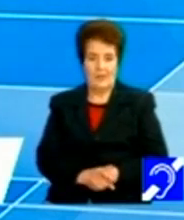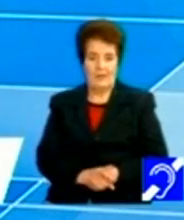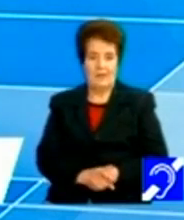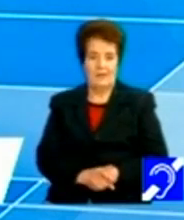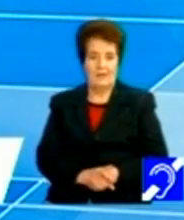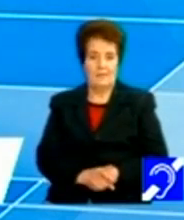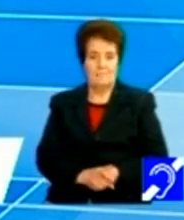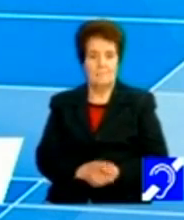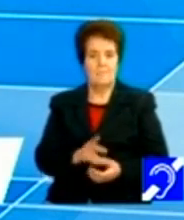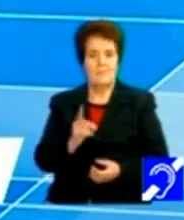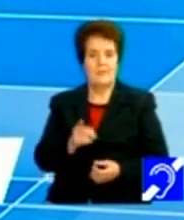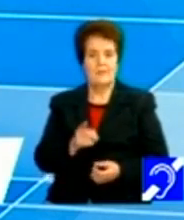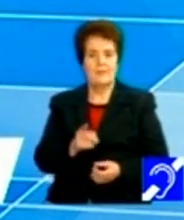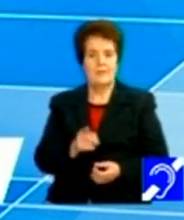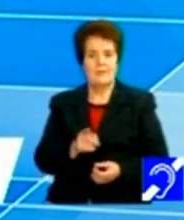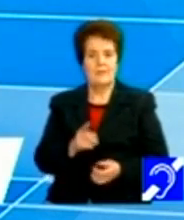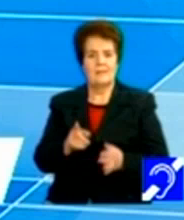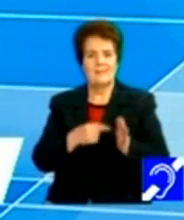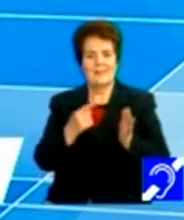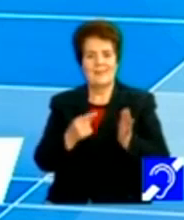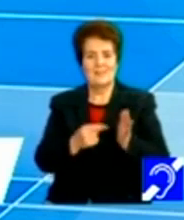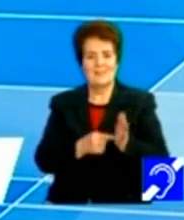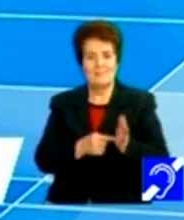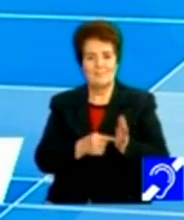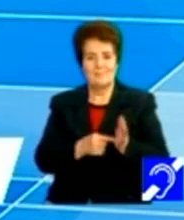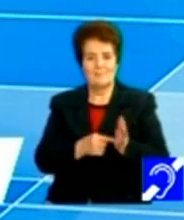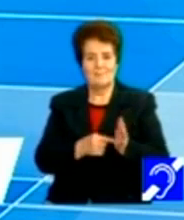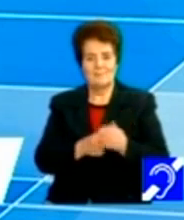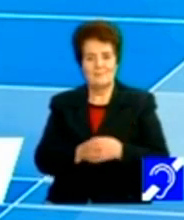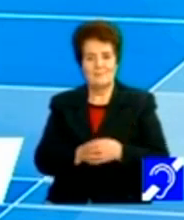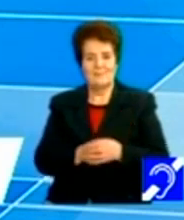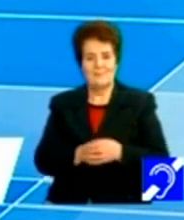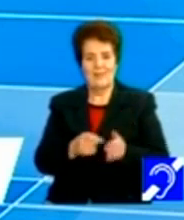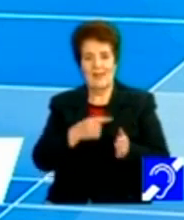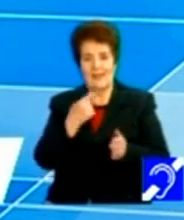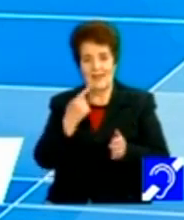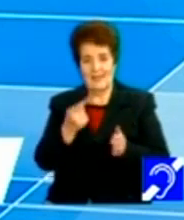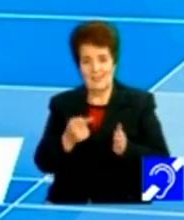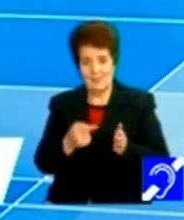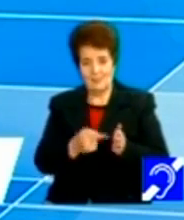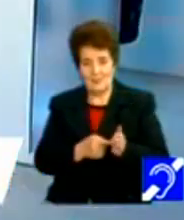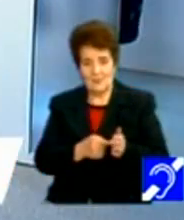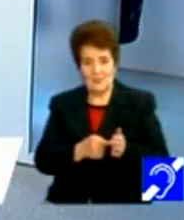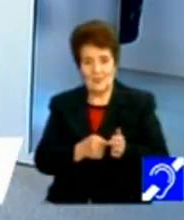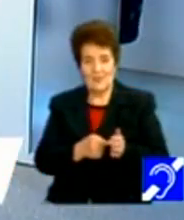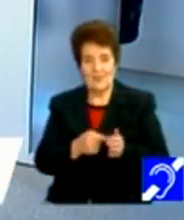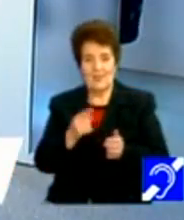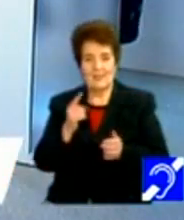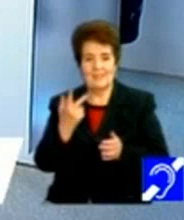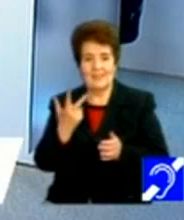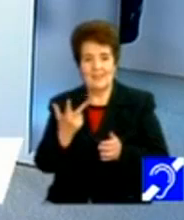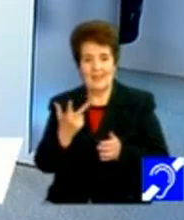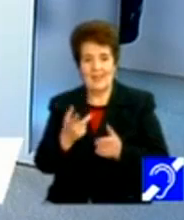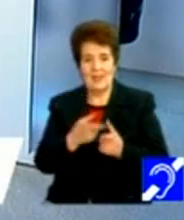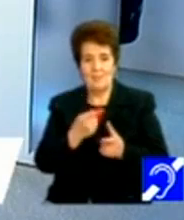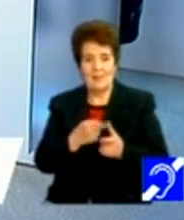oamenii să judece, pentru că răspundeți, nu stați pe gânduri, răspundeți și vă rog să o faceți în continuare. Numiți trei persoane care